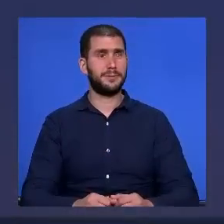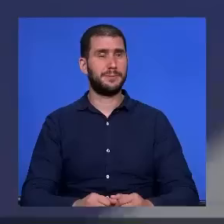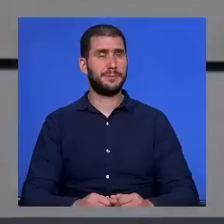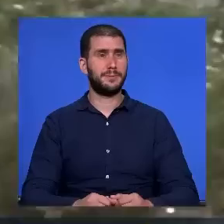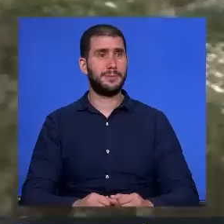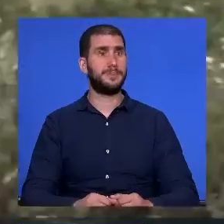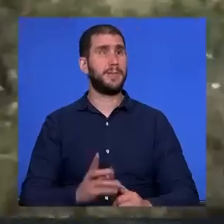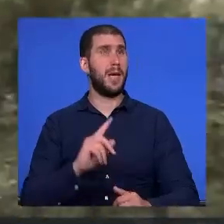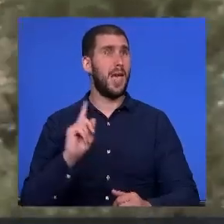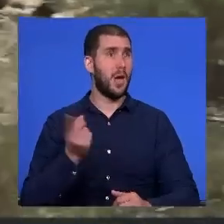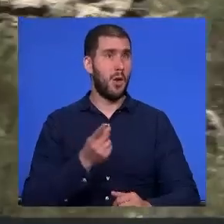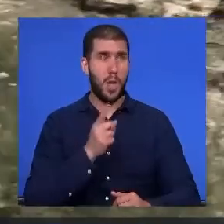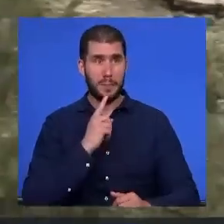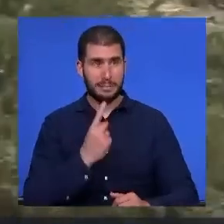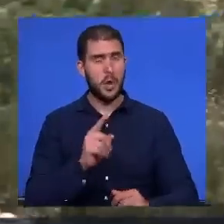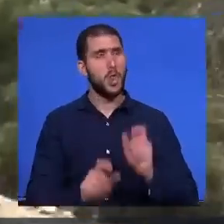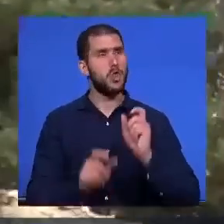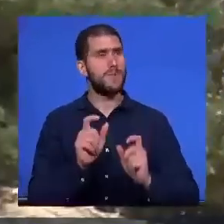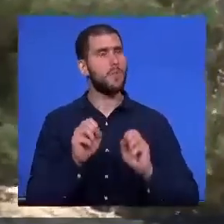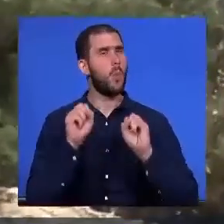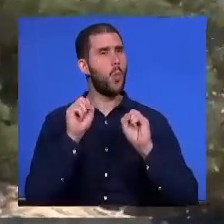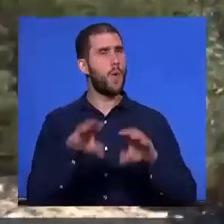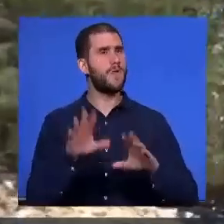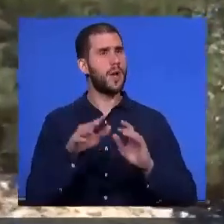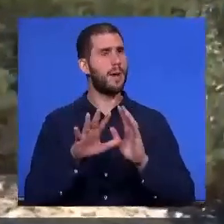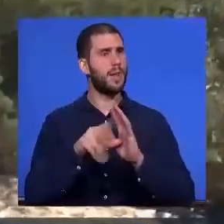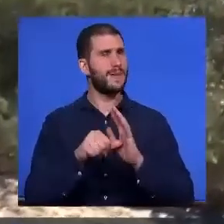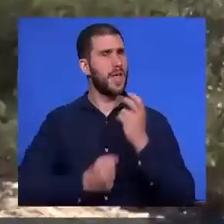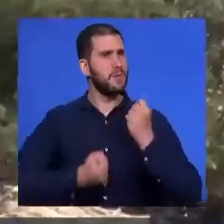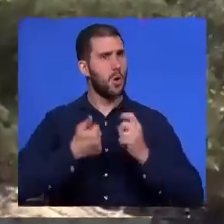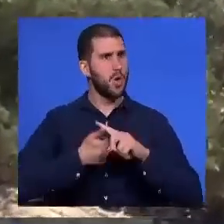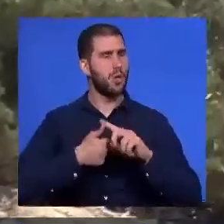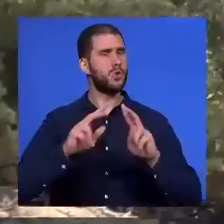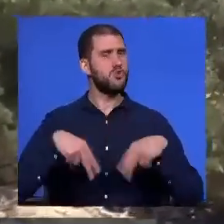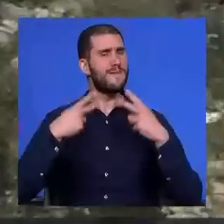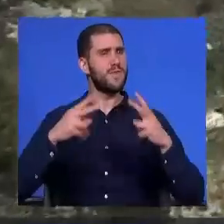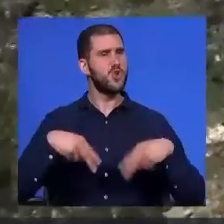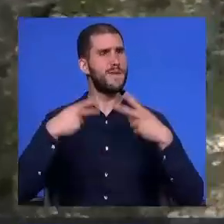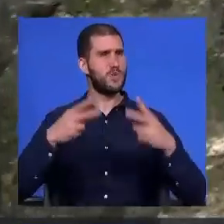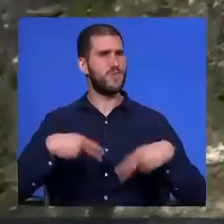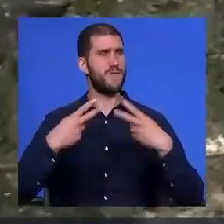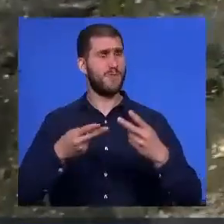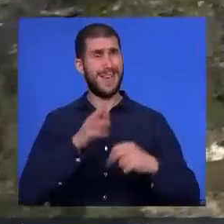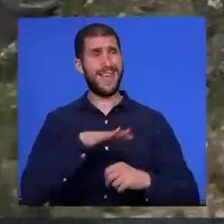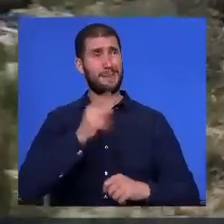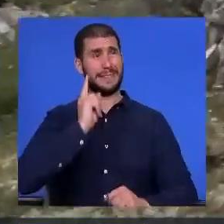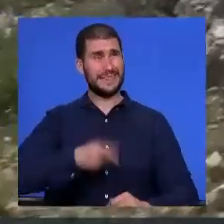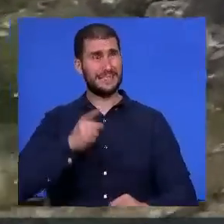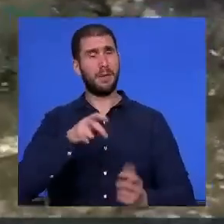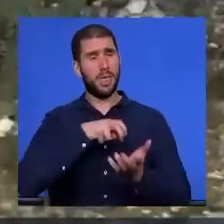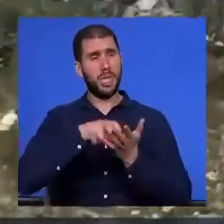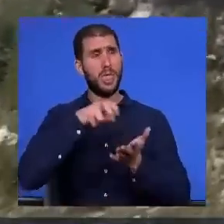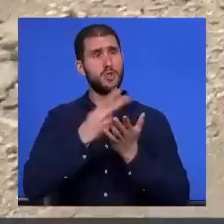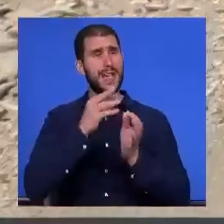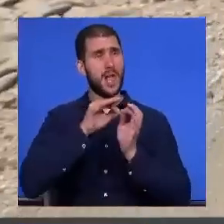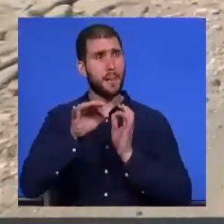ואם כל זה לא מספיק, התושבים הופקרו גם לגנבות מכוניות חוזרות ונשנות. הילדים צריכים לצעוד